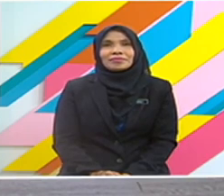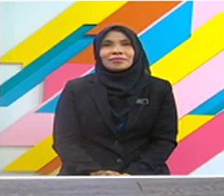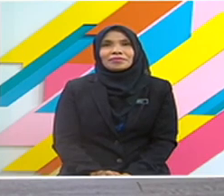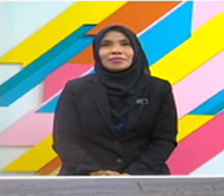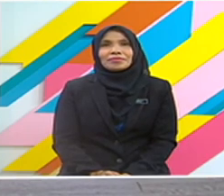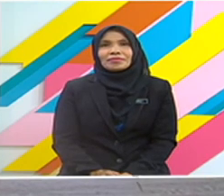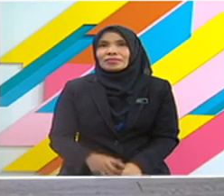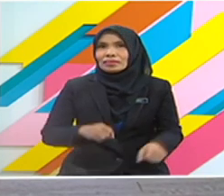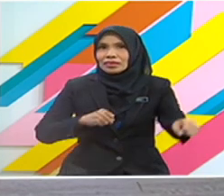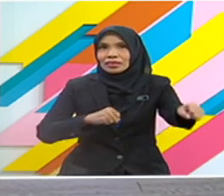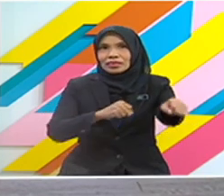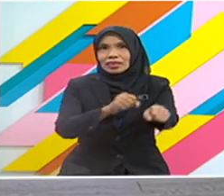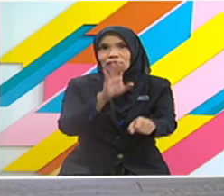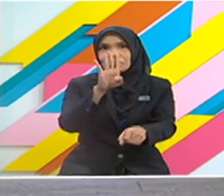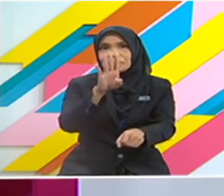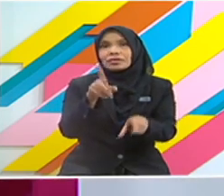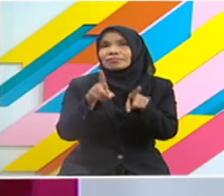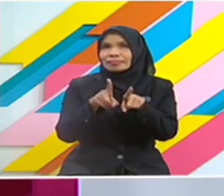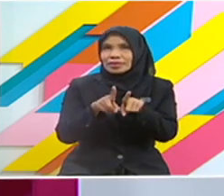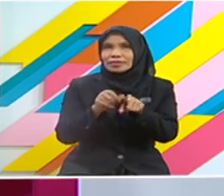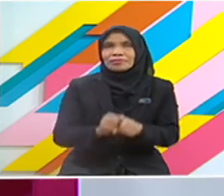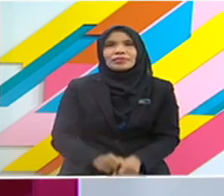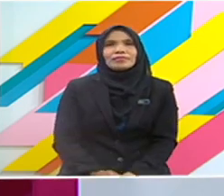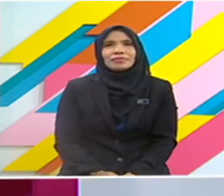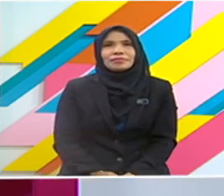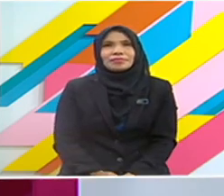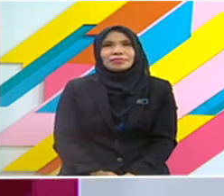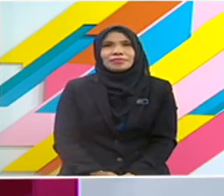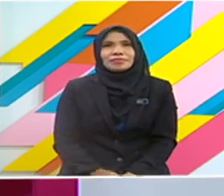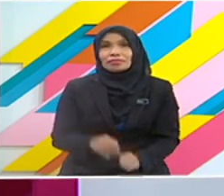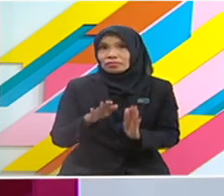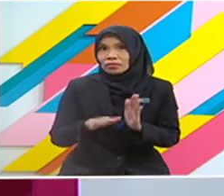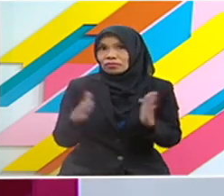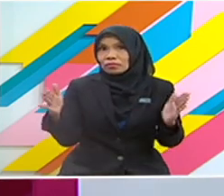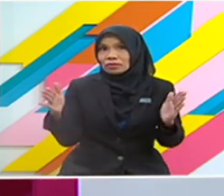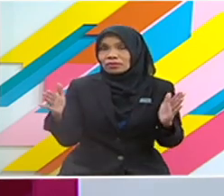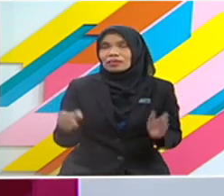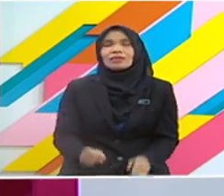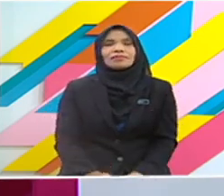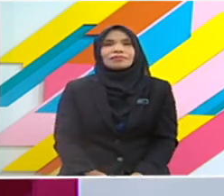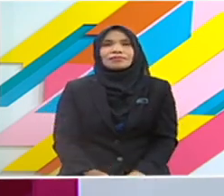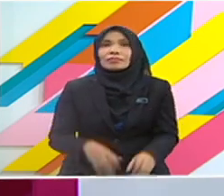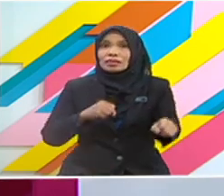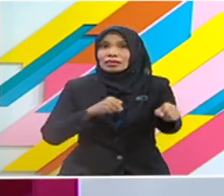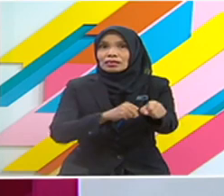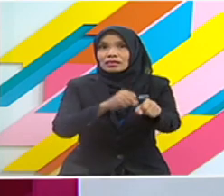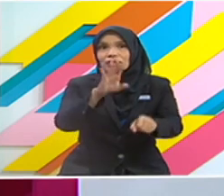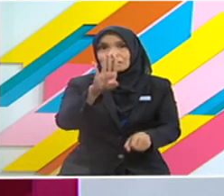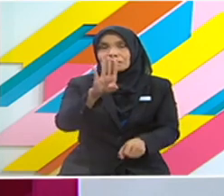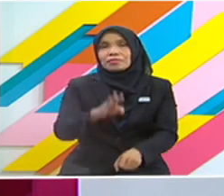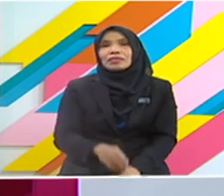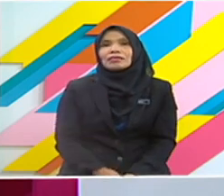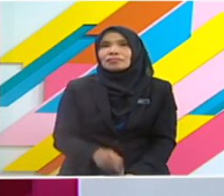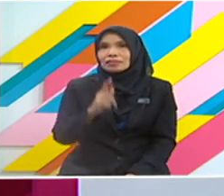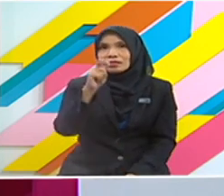segi empat sama. Okey, yang bawah yang besar sikit adalah segi empat tepat. Okey, selain tu kita